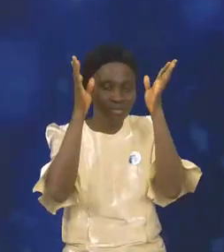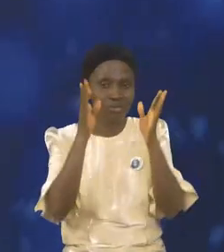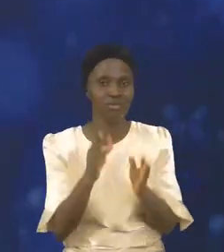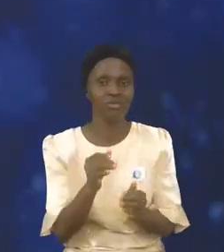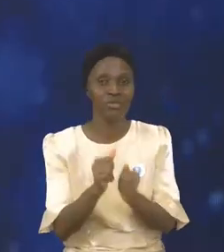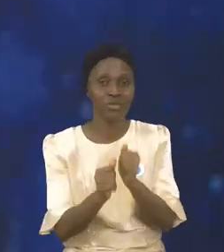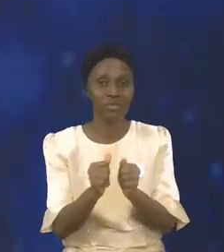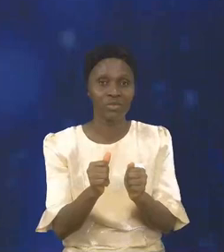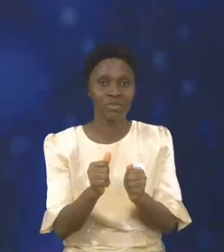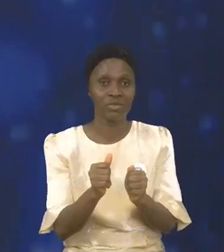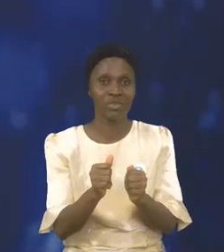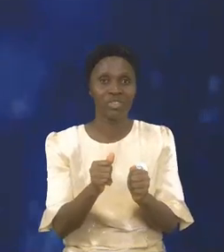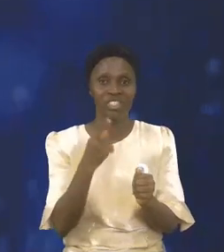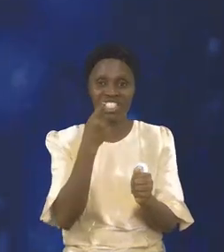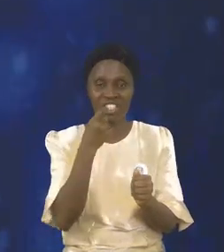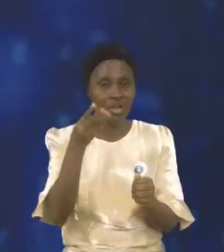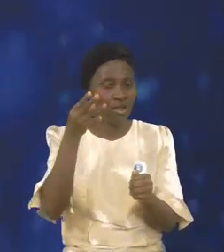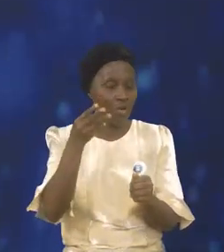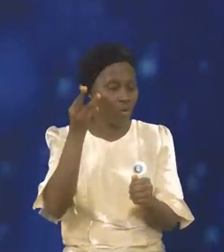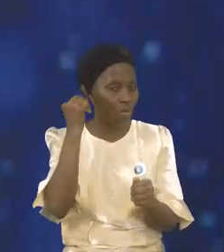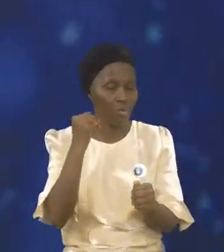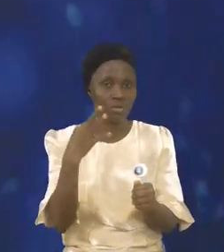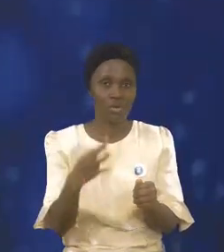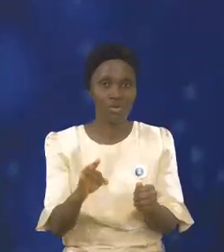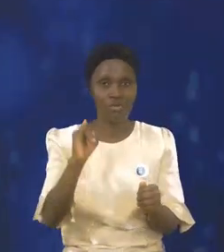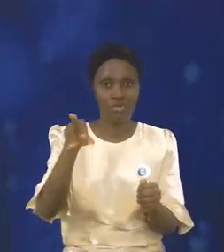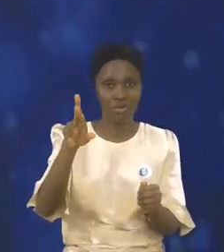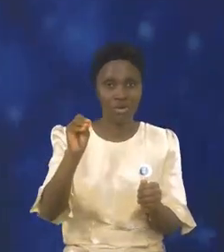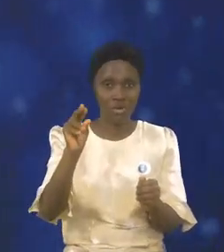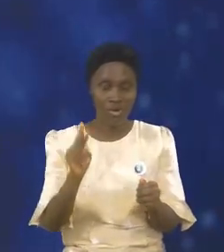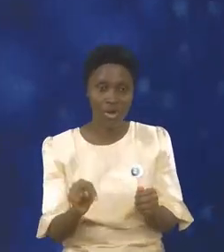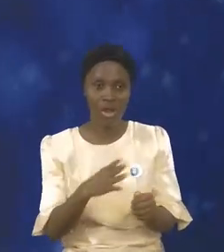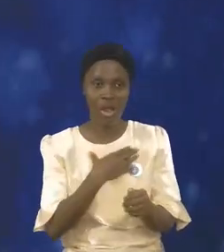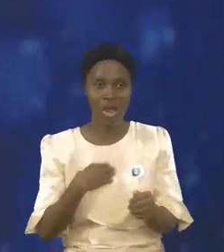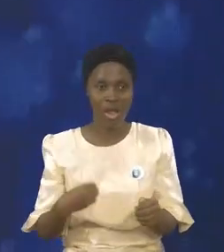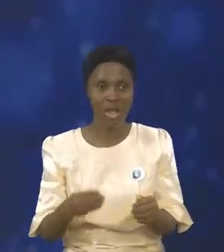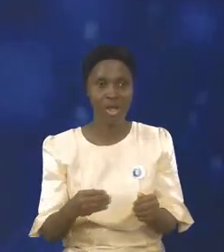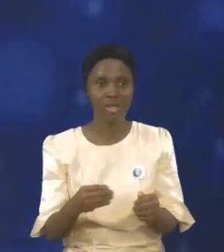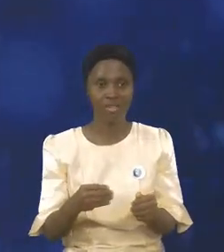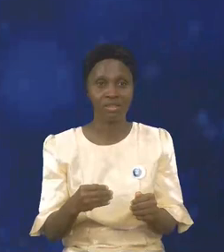extrêmement terrible, qui avait des dents de fer et des ongles